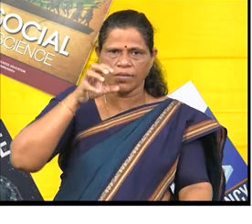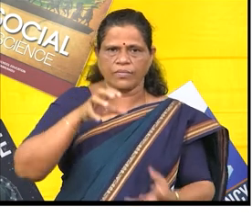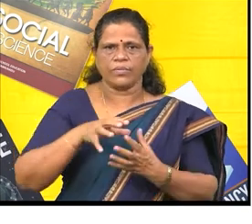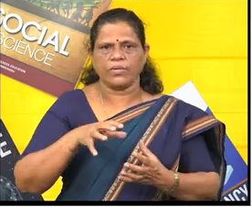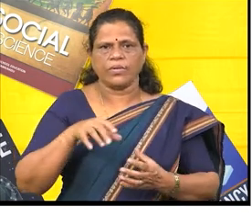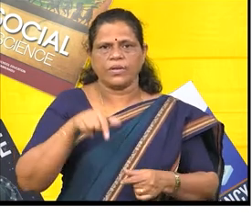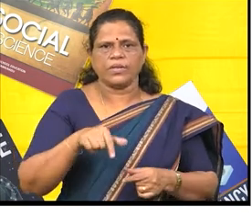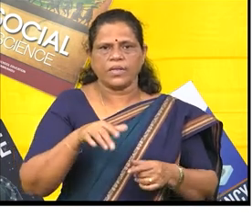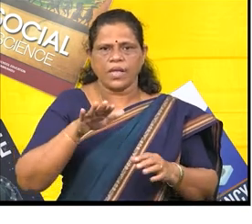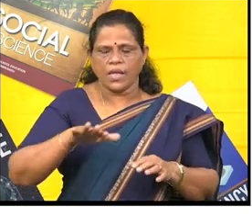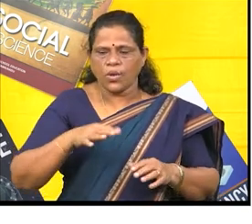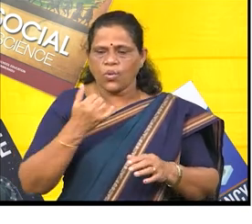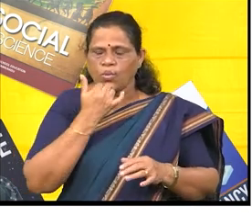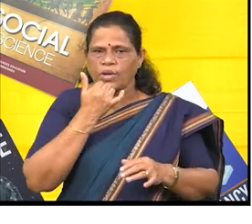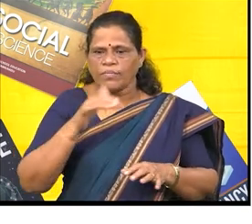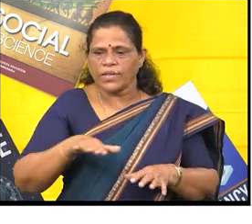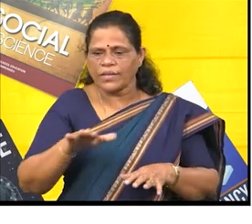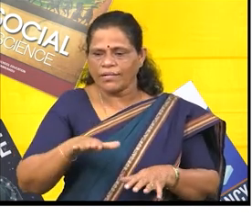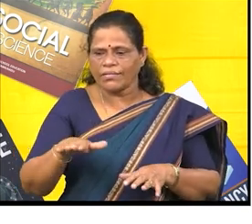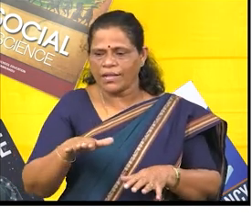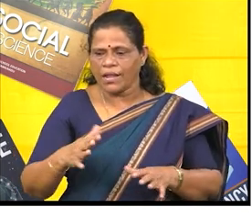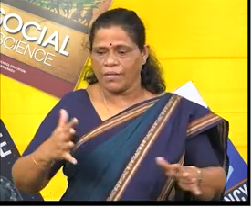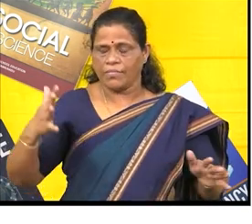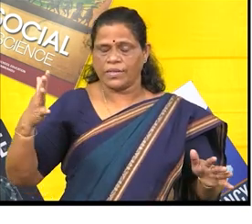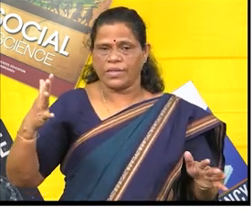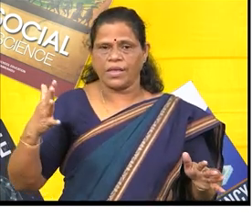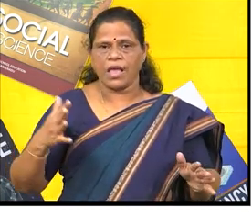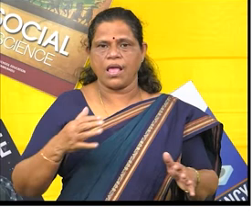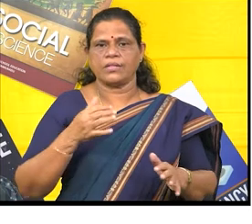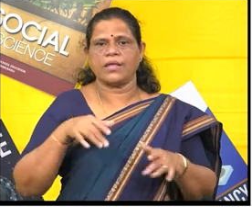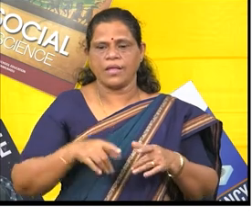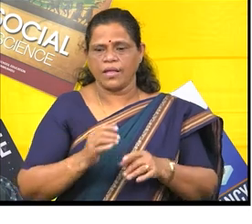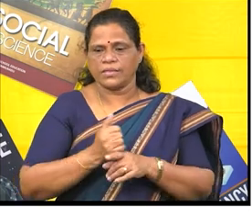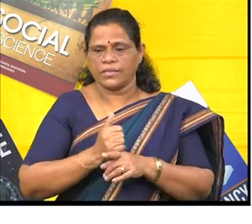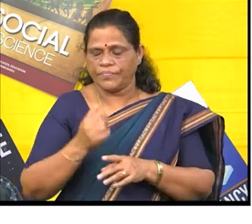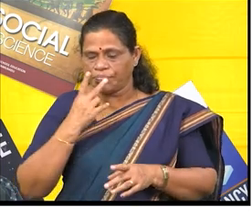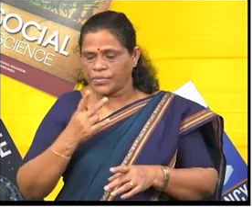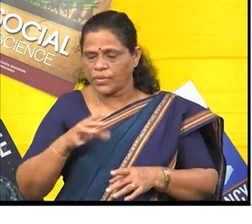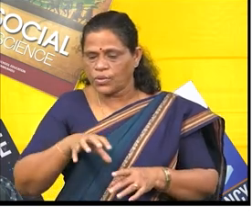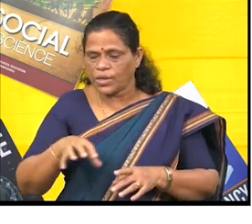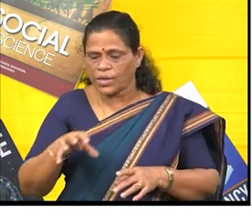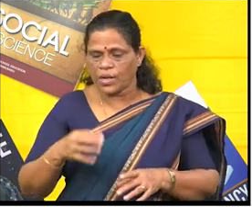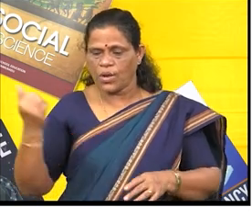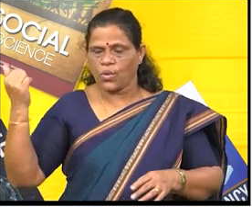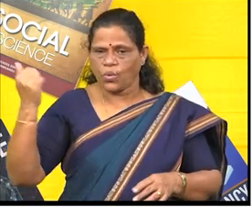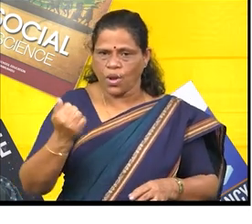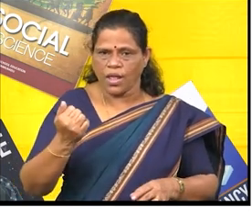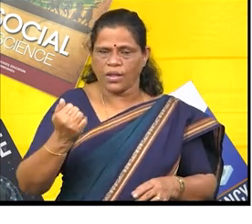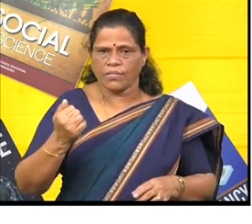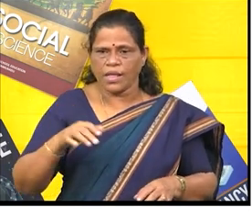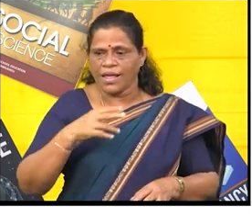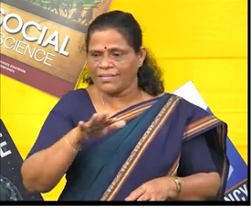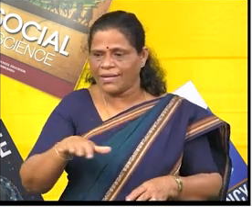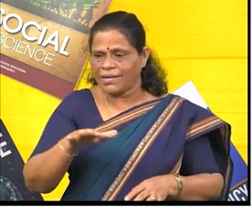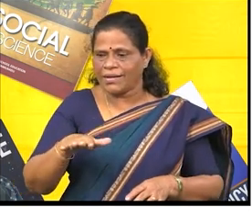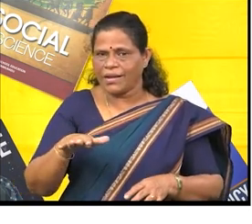பதிவை பொறுத்தவரையிலும் குற்றம் நடந்த இடத்துல மிகப்பெரிய ஆதாரமே கைரேகை தான். இப்போ அது திருட்டாக இருக்கட்டும் அல்லது ஒரு கொலையாக இருக்கட்டும்,